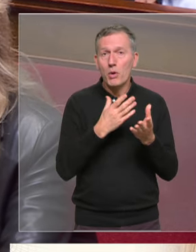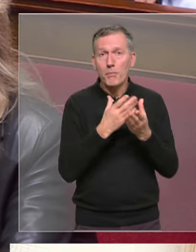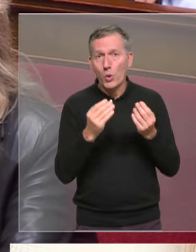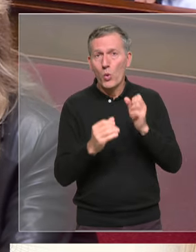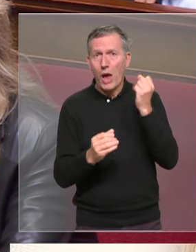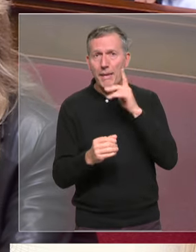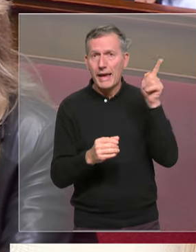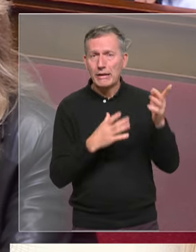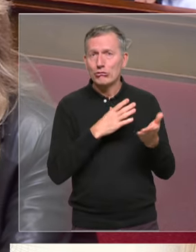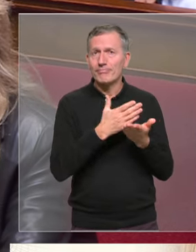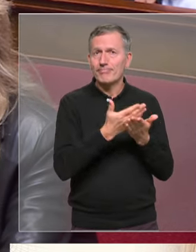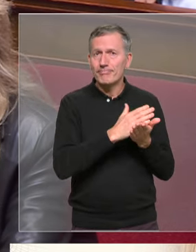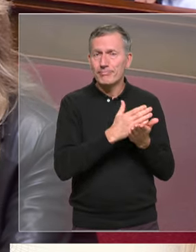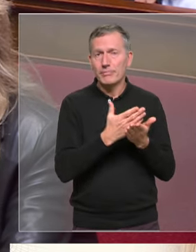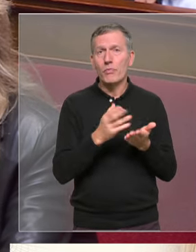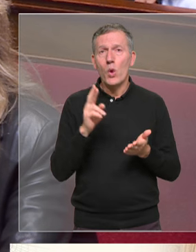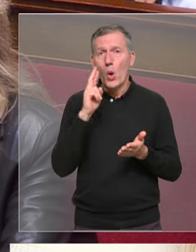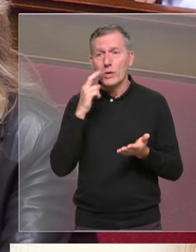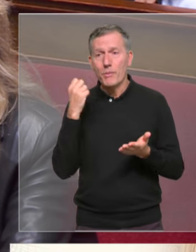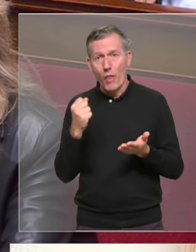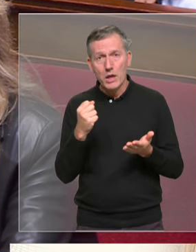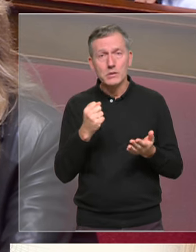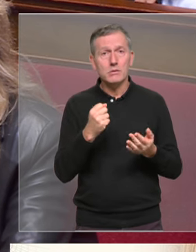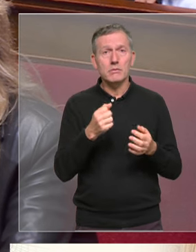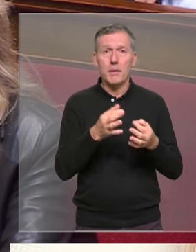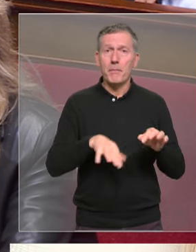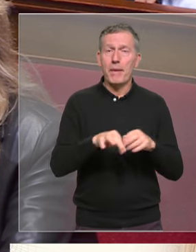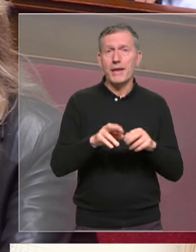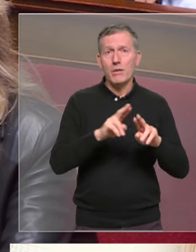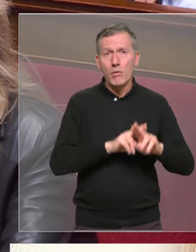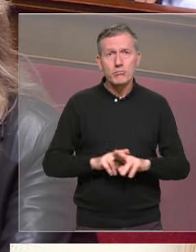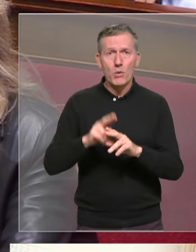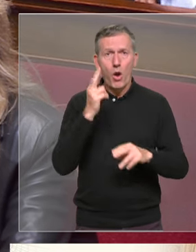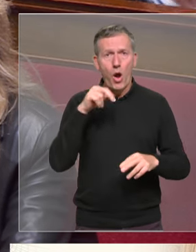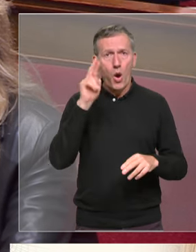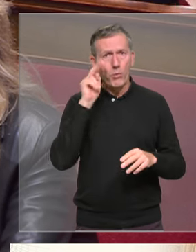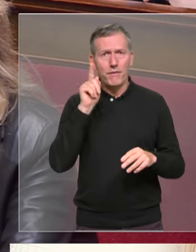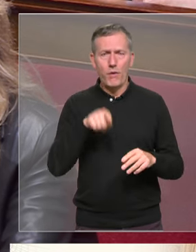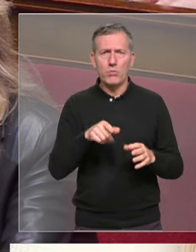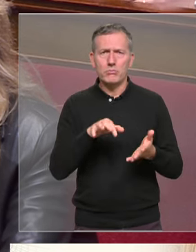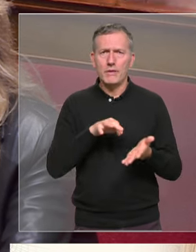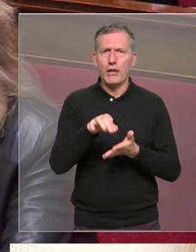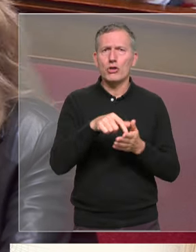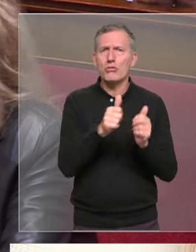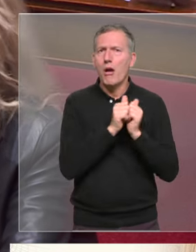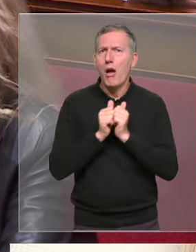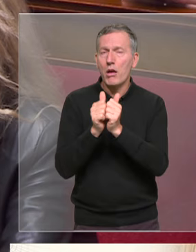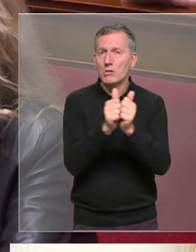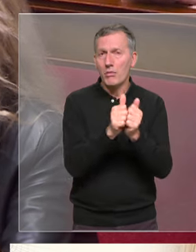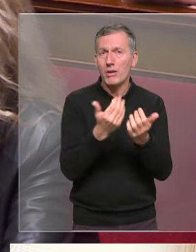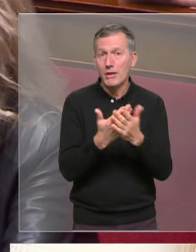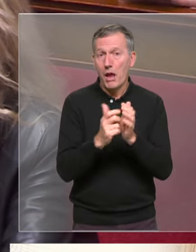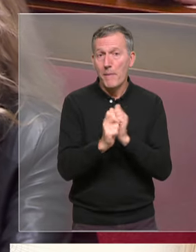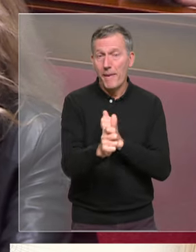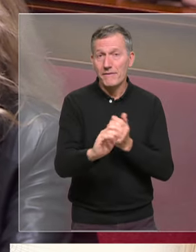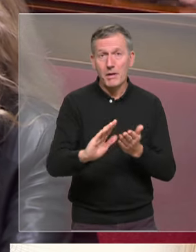américain. Face à la menace russe, l'Europe doit se doter d'une stratégie commune. Madame la Ministre, il convient de se